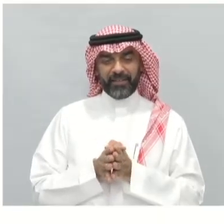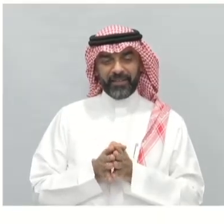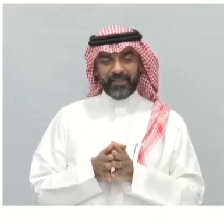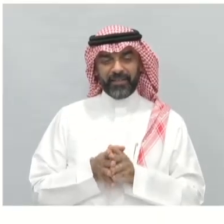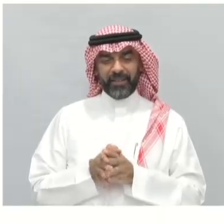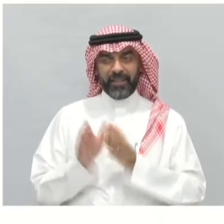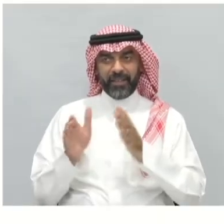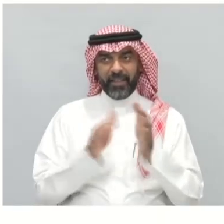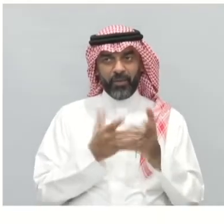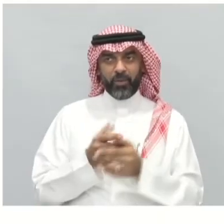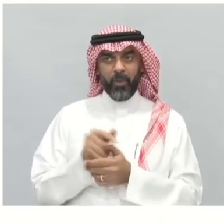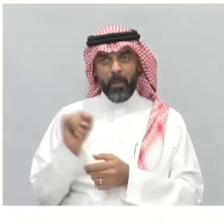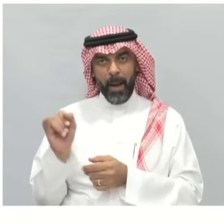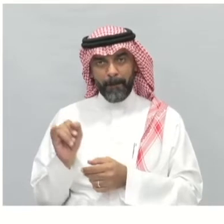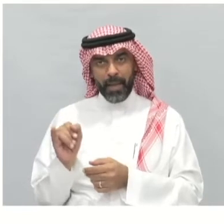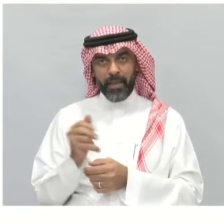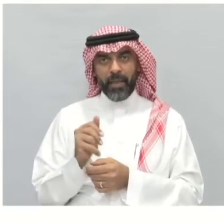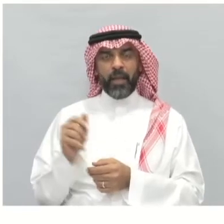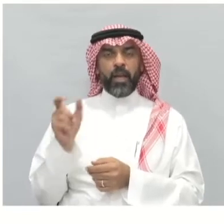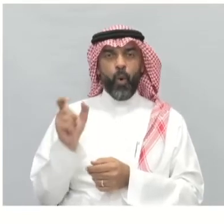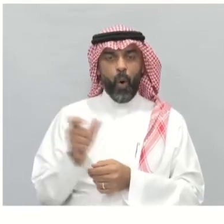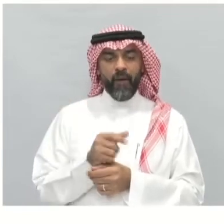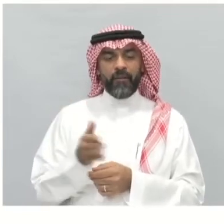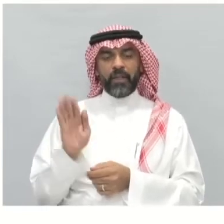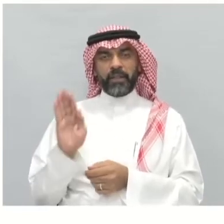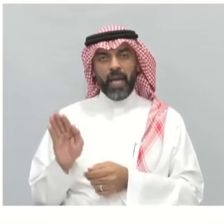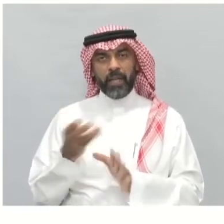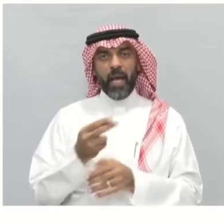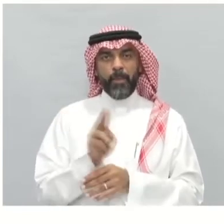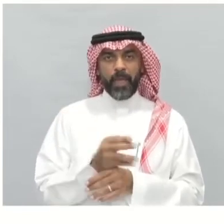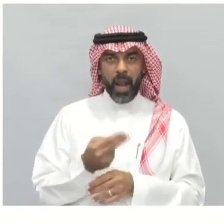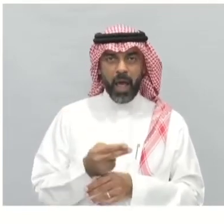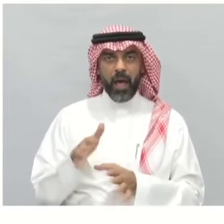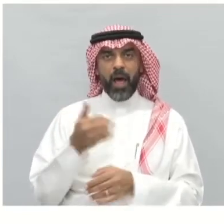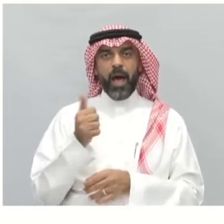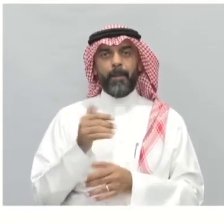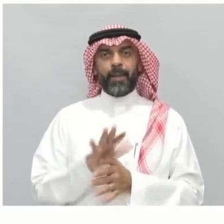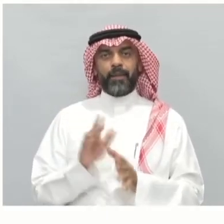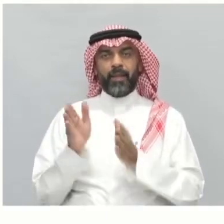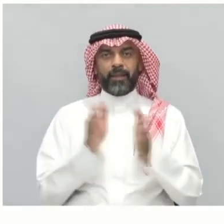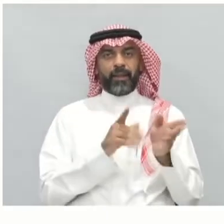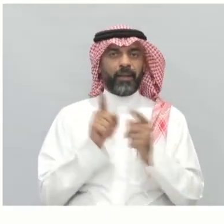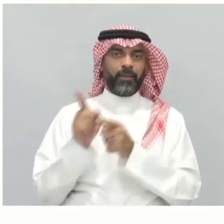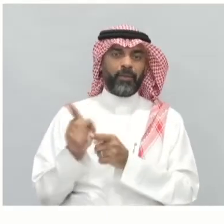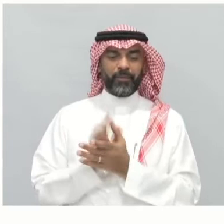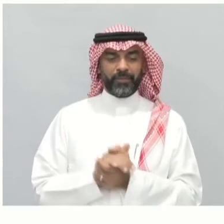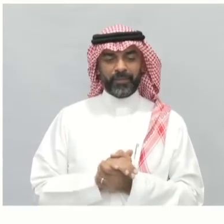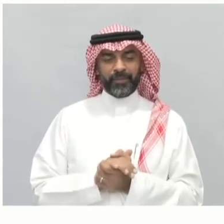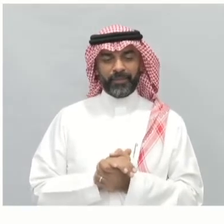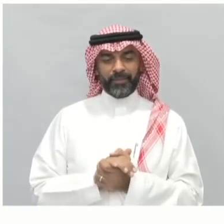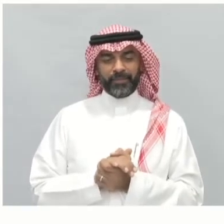الترتيب اسبح محمد نواف سعد عبد الله احمد ولاحظ عندنا مهم